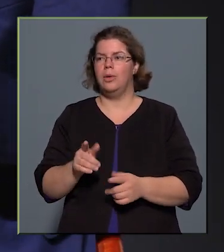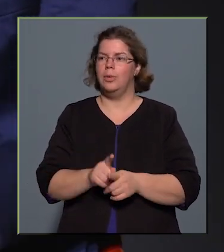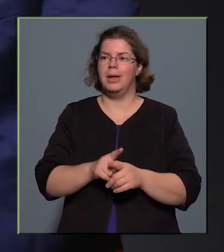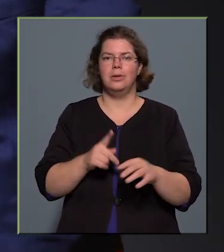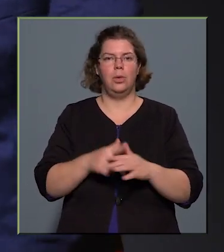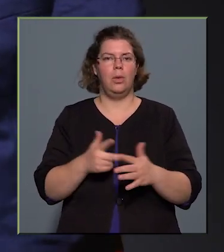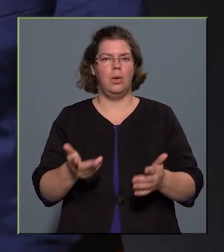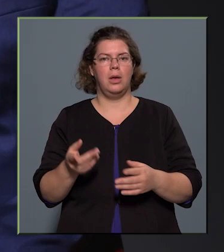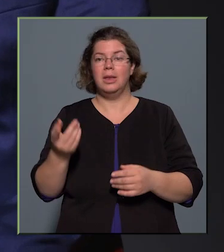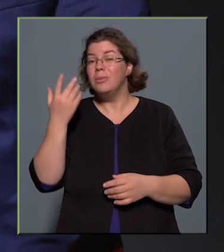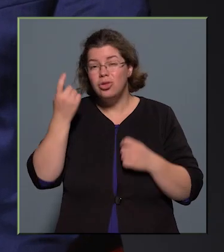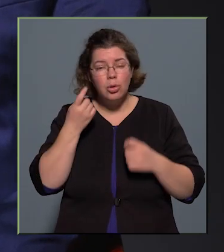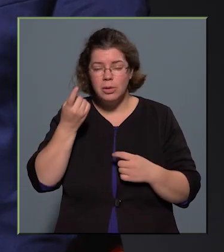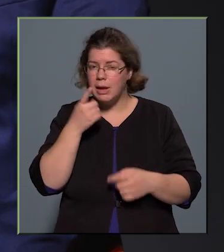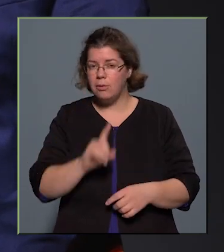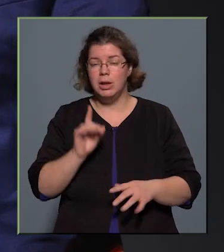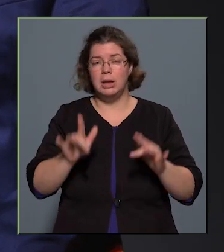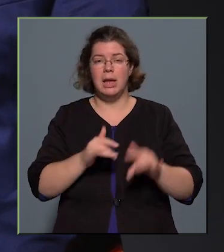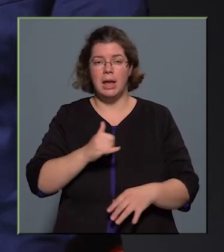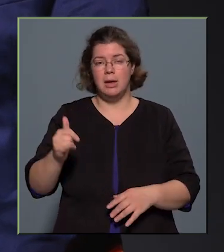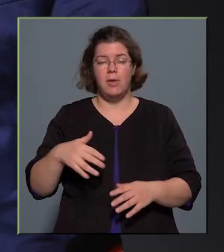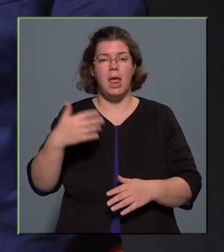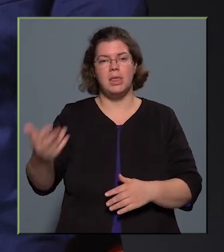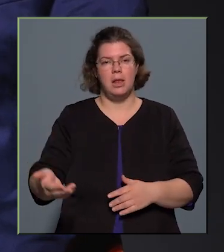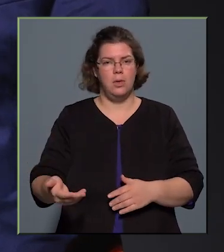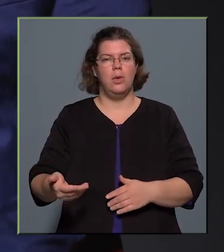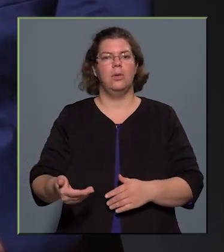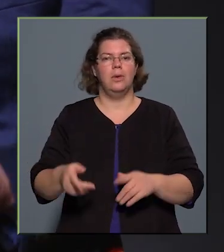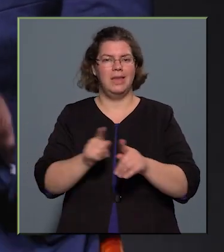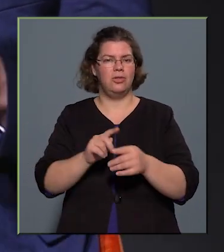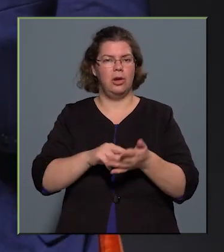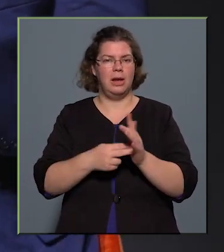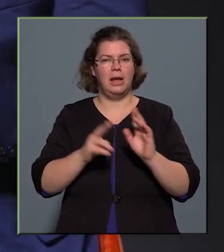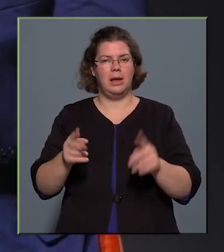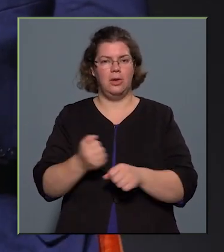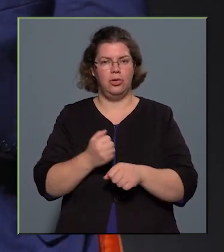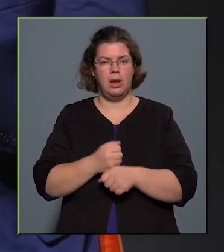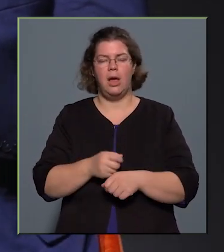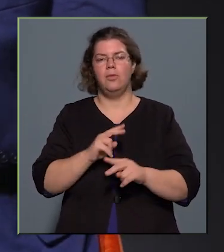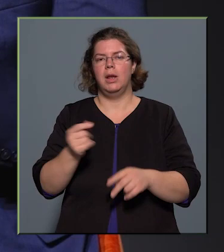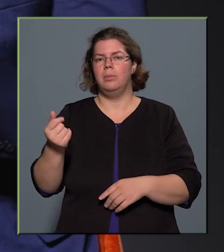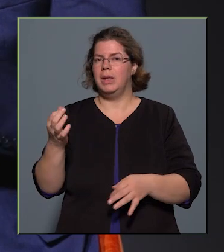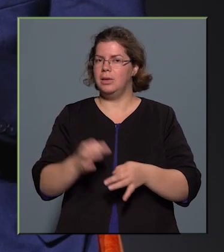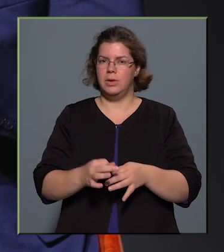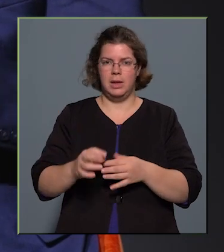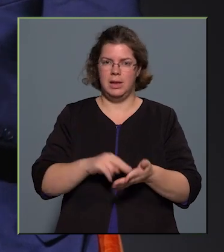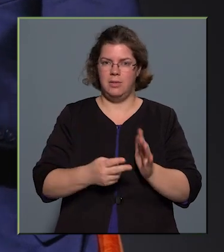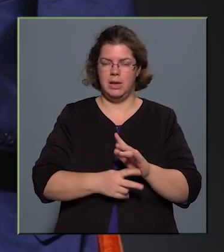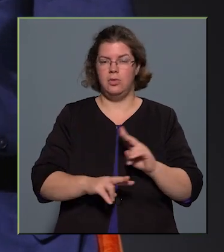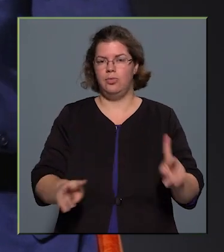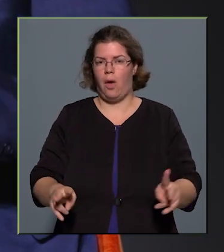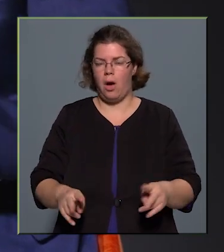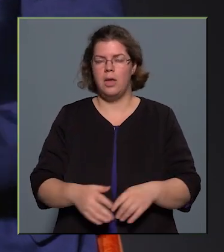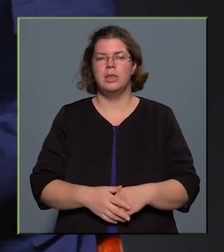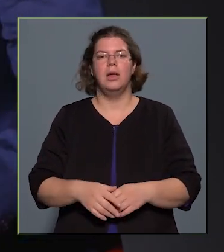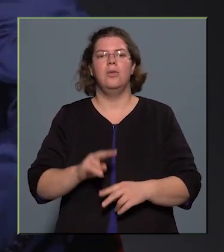dolog, hogy nem is gondolták volna néhány évvel ezelőtt, hogy ilyen stratégiát csinálniuk kell. Tehát, hogy ugye van egy, nem tudom, egy pénzügyi tervezés is ugyanúgy van egy,